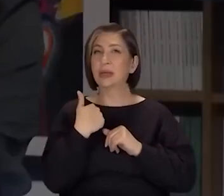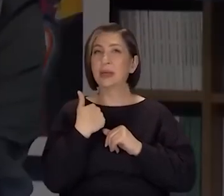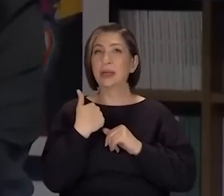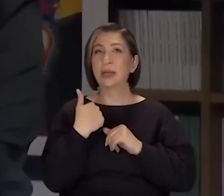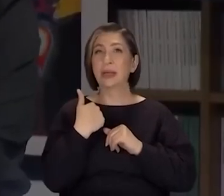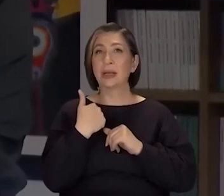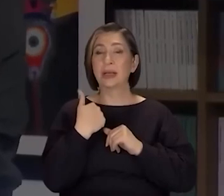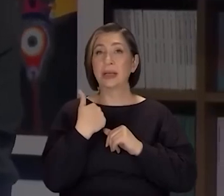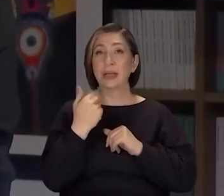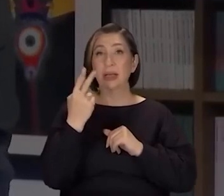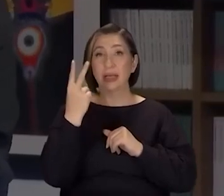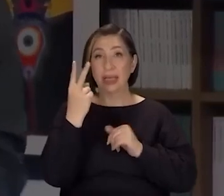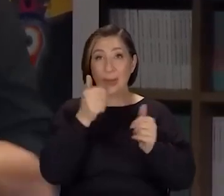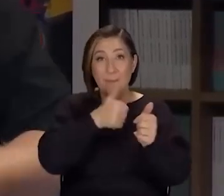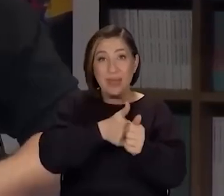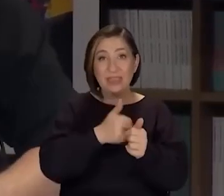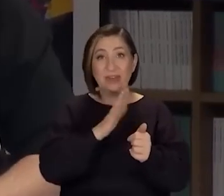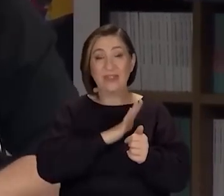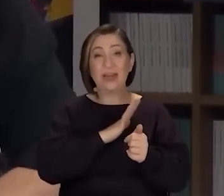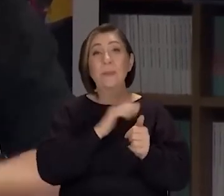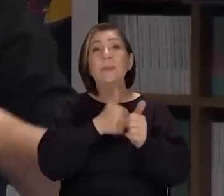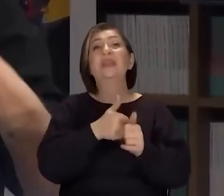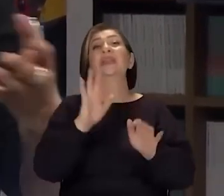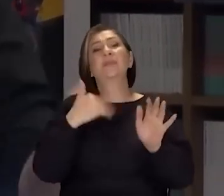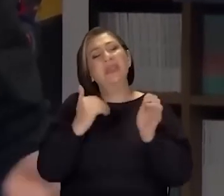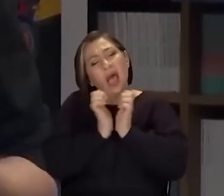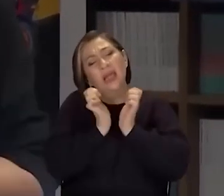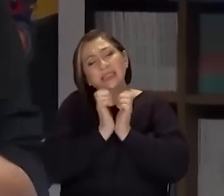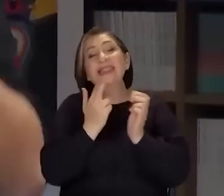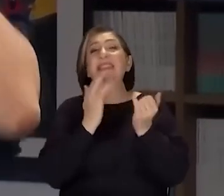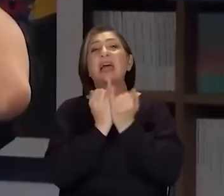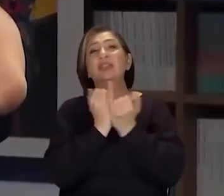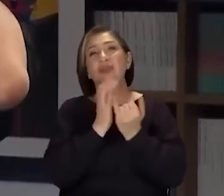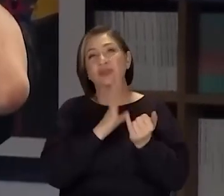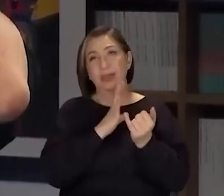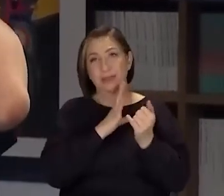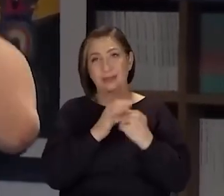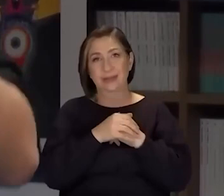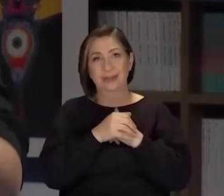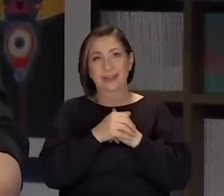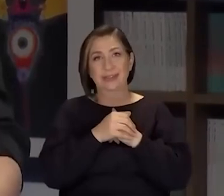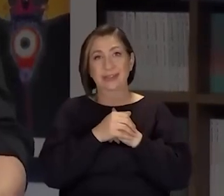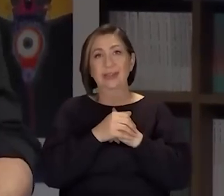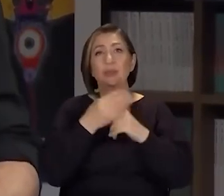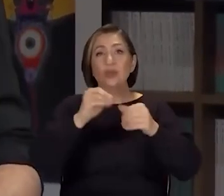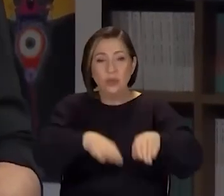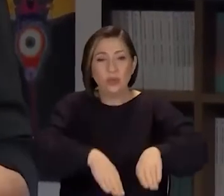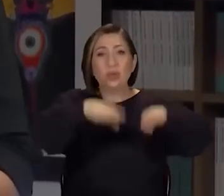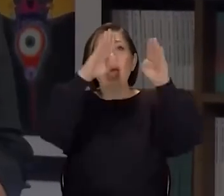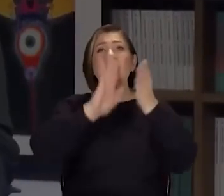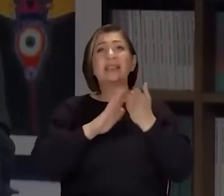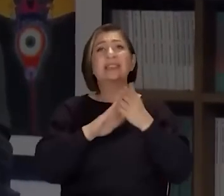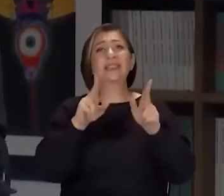kız kardeşim var. 2 adet menajerim var. Ya işte menajerim değil ya, biz aileyiz zaten artık. Ve yani neredeyse çocukluktan